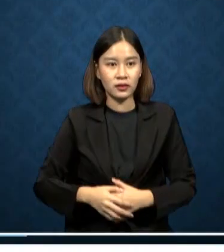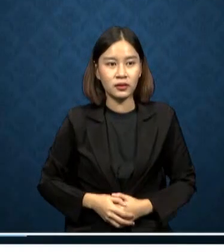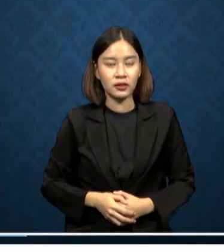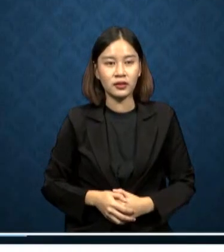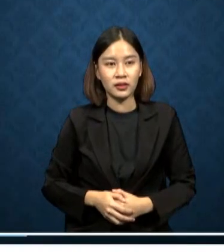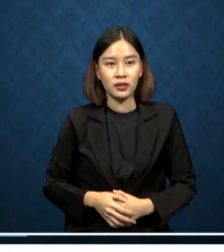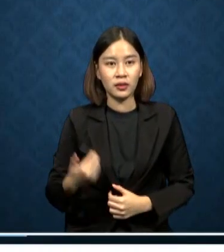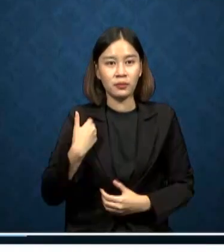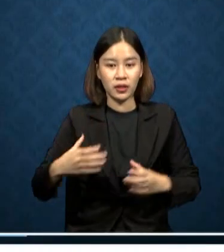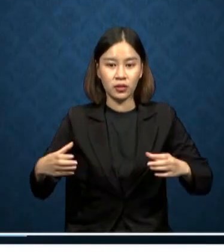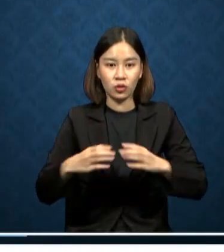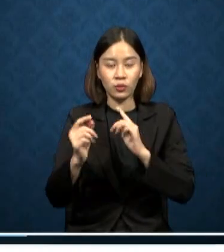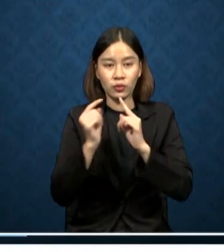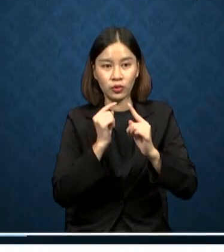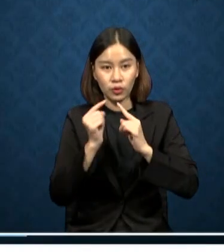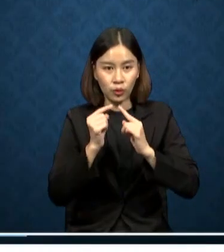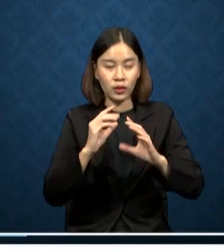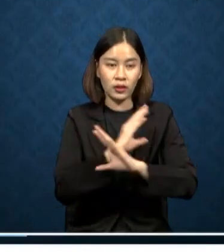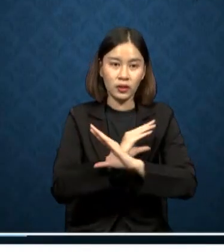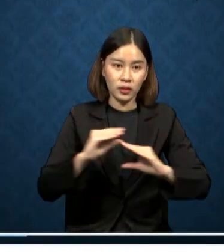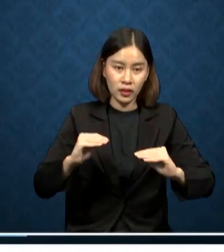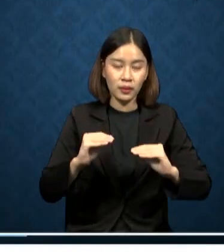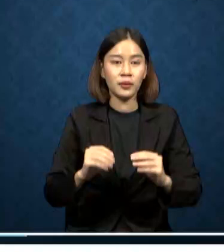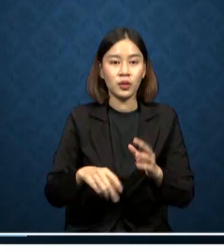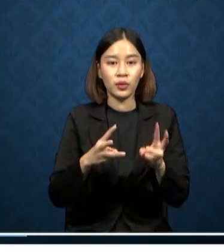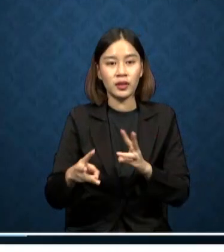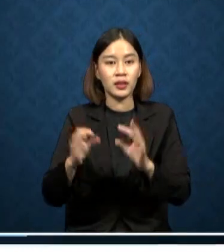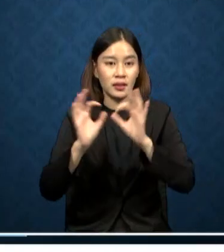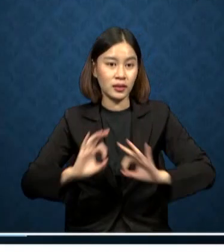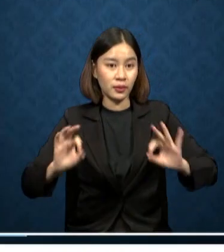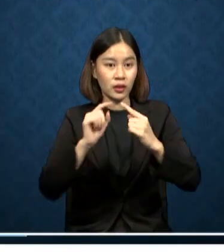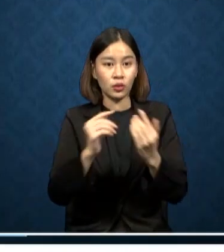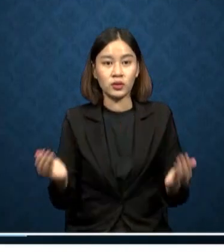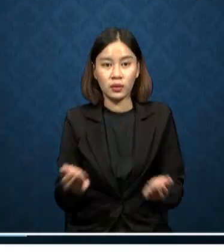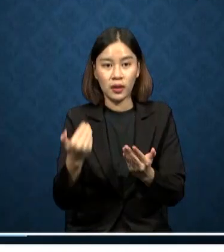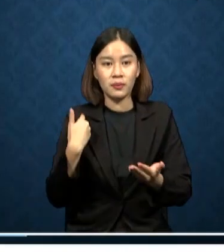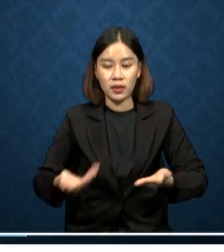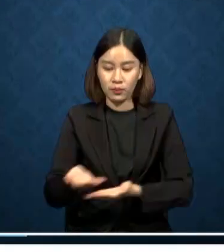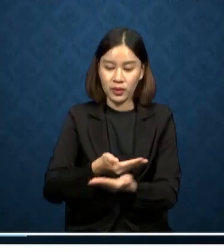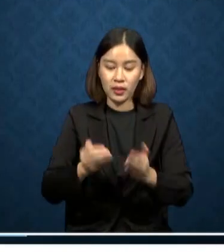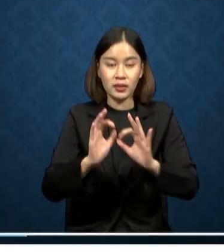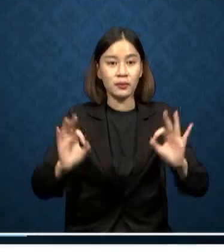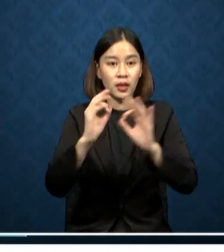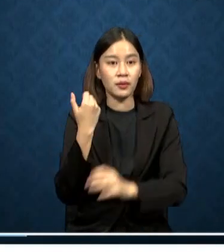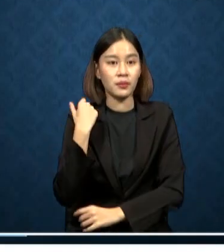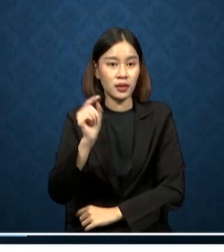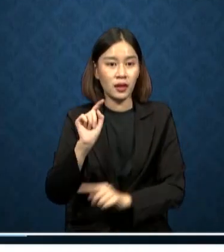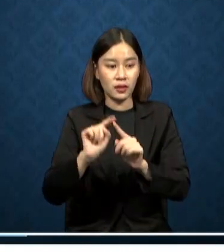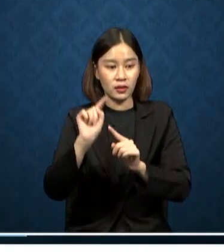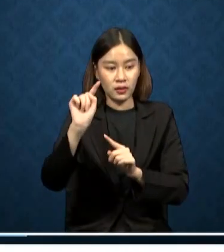โดยมีขณะพูดคยเพสธสุกเป็กรไกลสำคัญในการขบเครื่อนมีข้อพิษณาทสำคญได้แก่1.